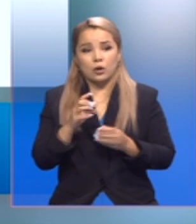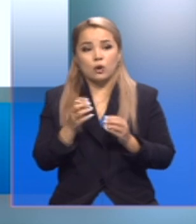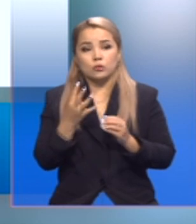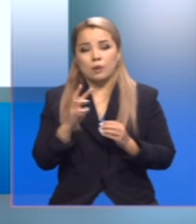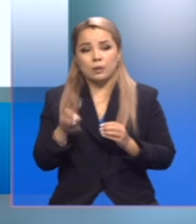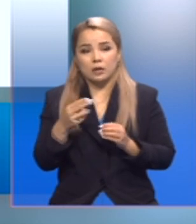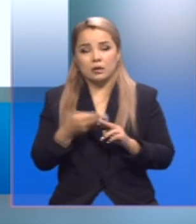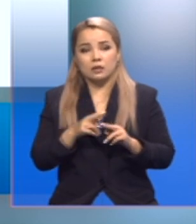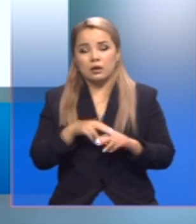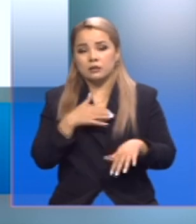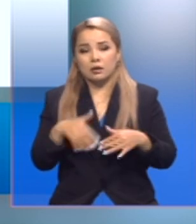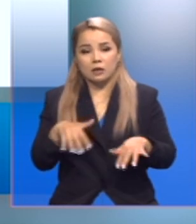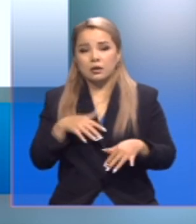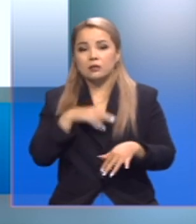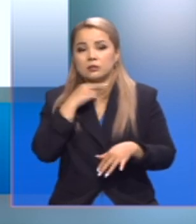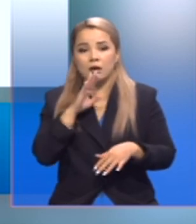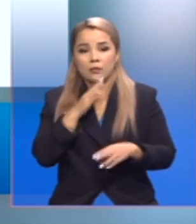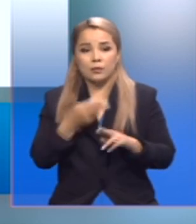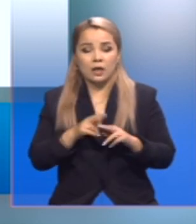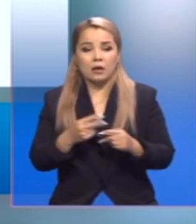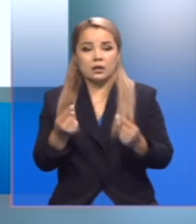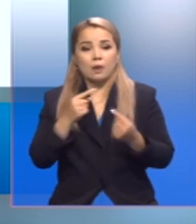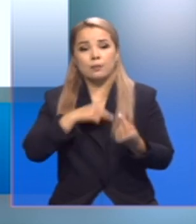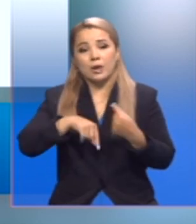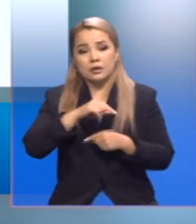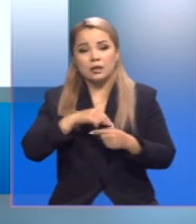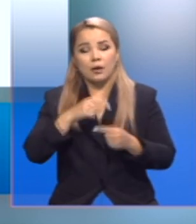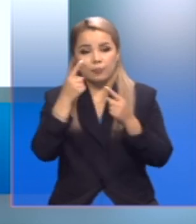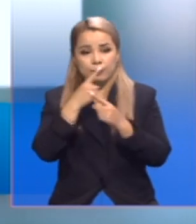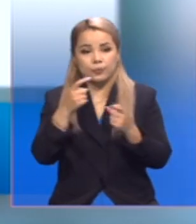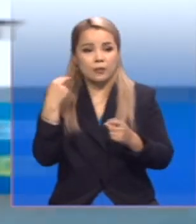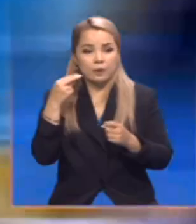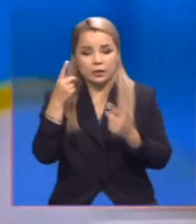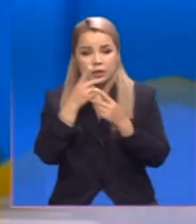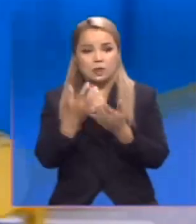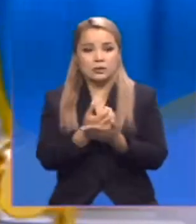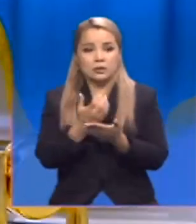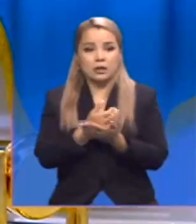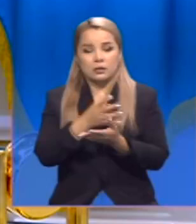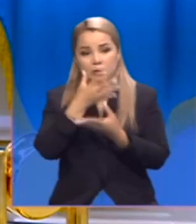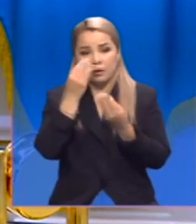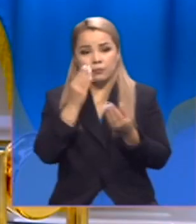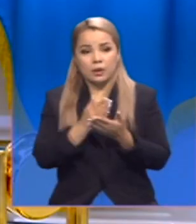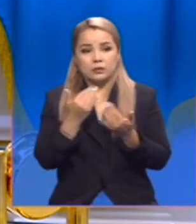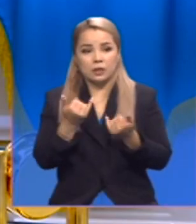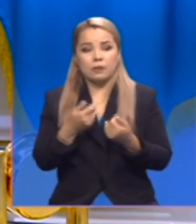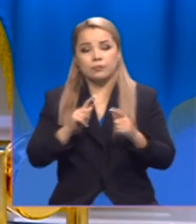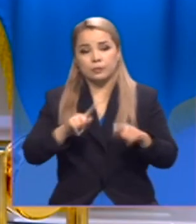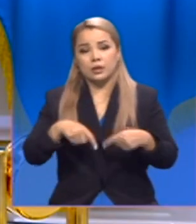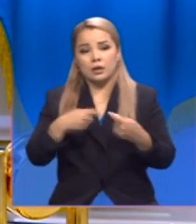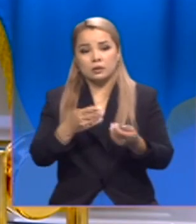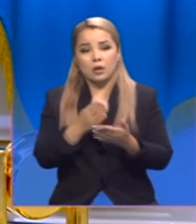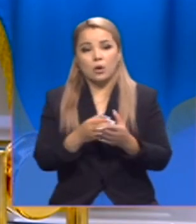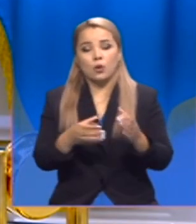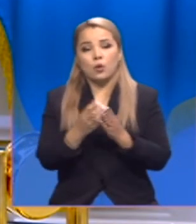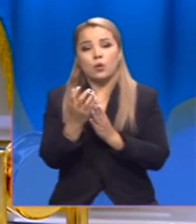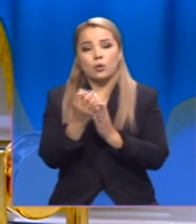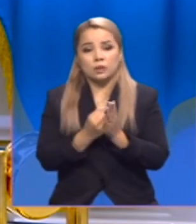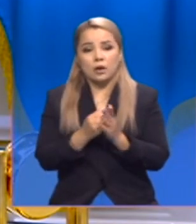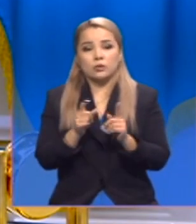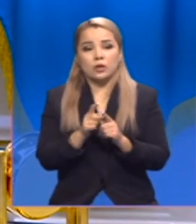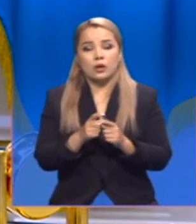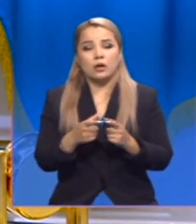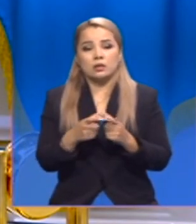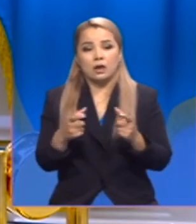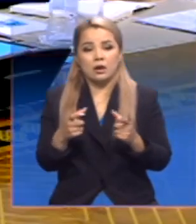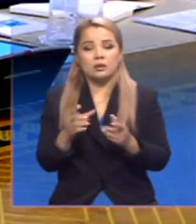жетпейді. Сірә ірі бизнес пен ауқаттылар президенттің ескертпесін ұмытқан. В данный фонд. Бұл қорға лотерея